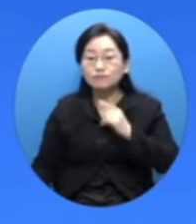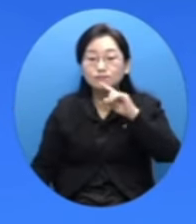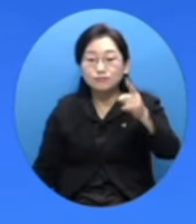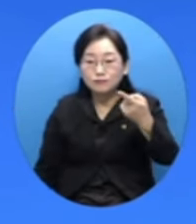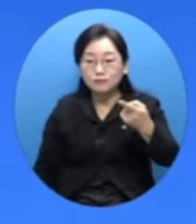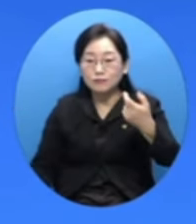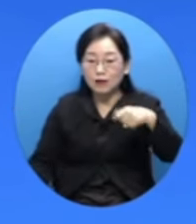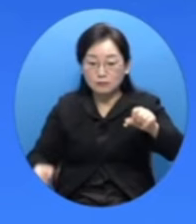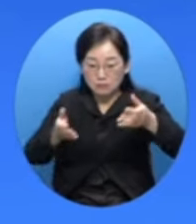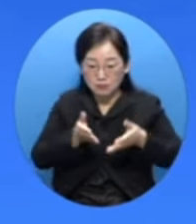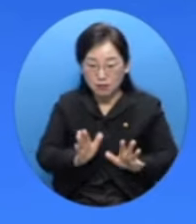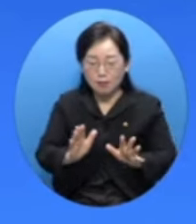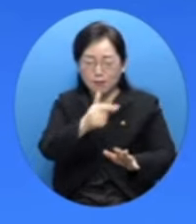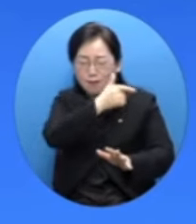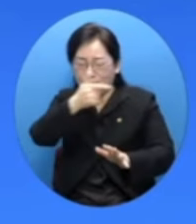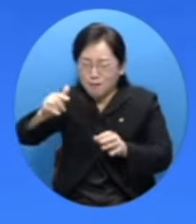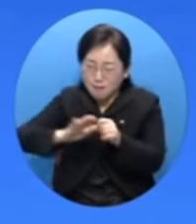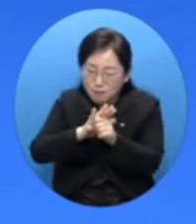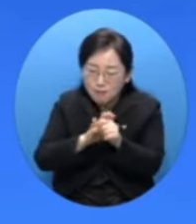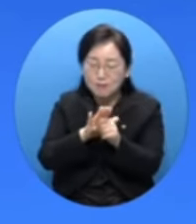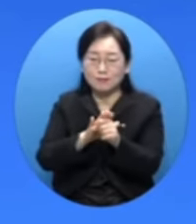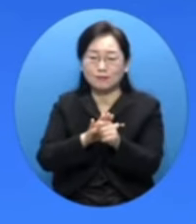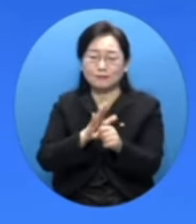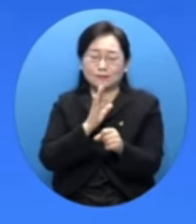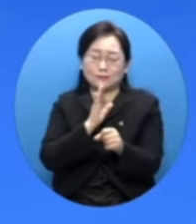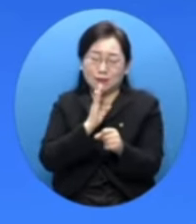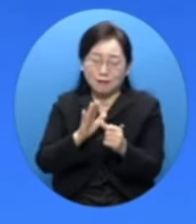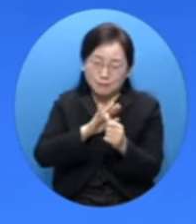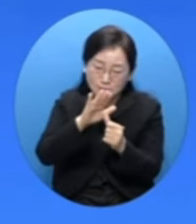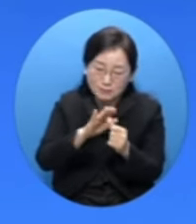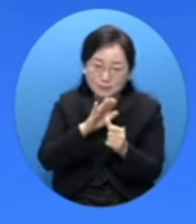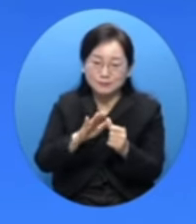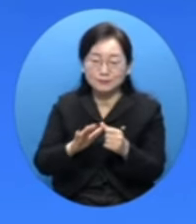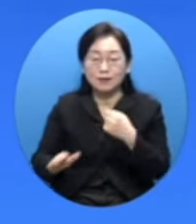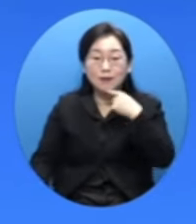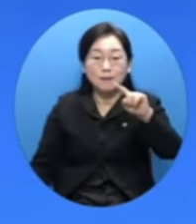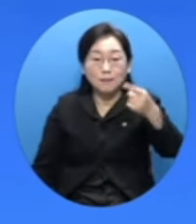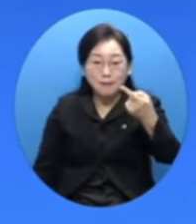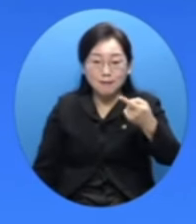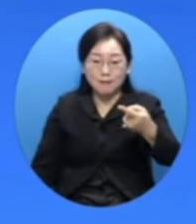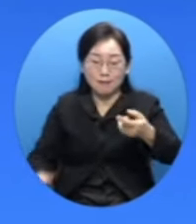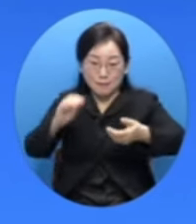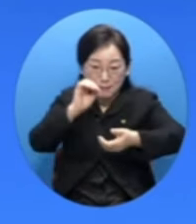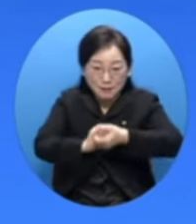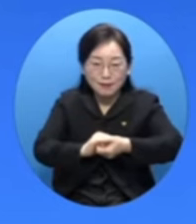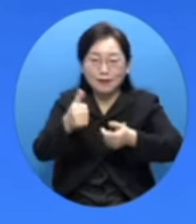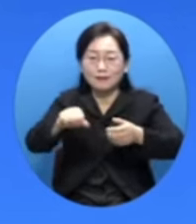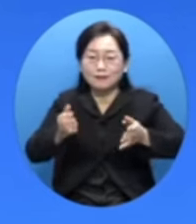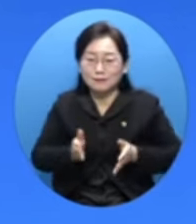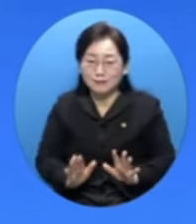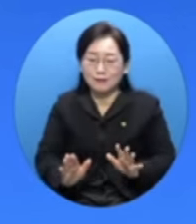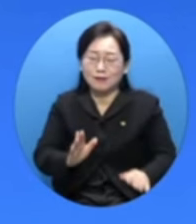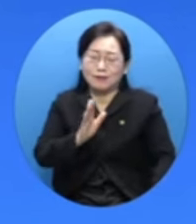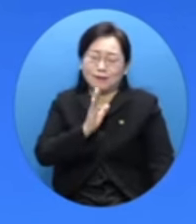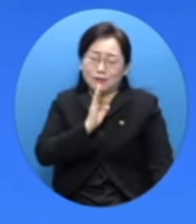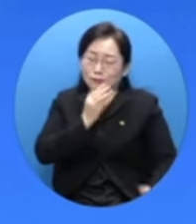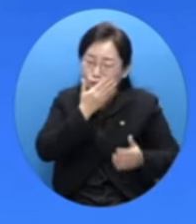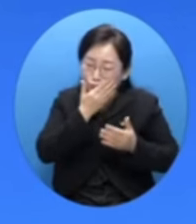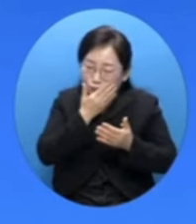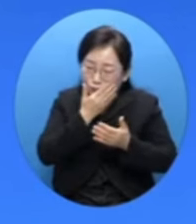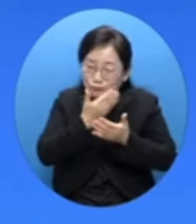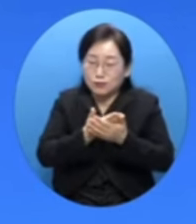아들 이삭을 매우 사랑했습니다. 정말 100세 때 아들을 얻었으니 얼마나 그 아들이